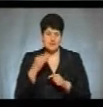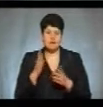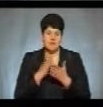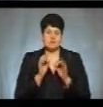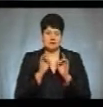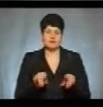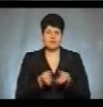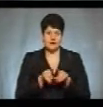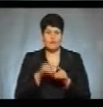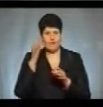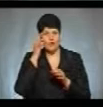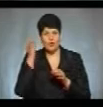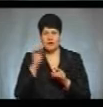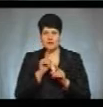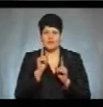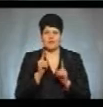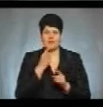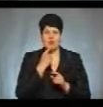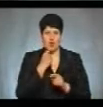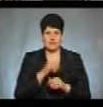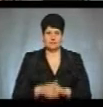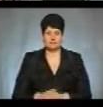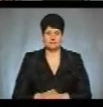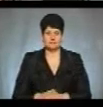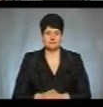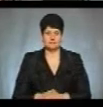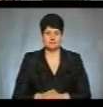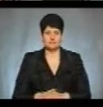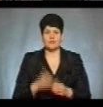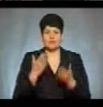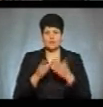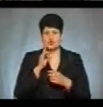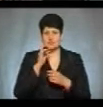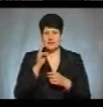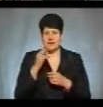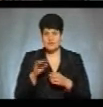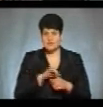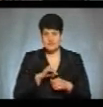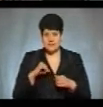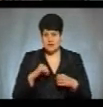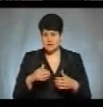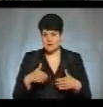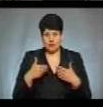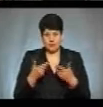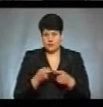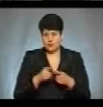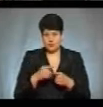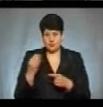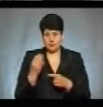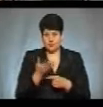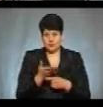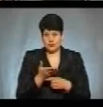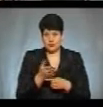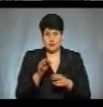експертизу, зокрема, волосся, а не лише кров. Якщо Зеленський сам запропонував цю історію з